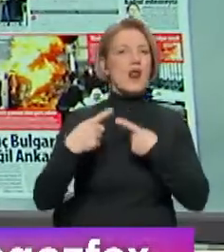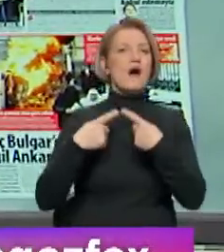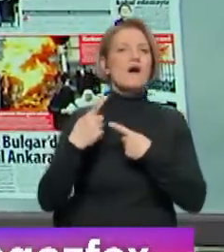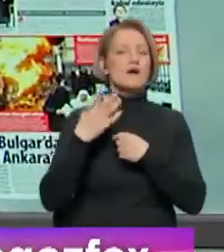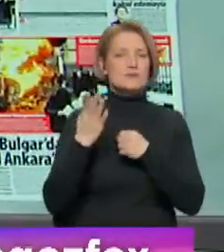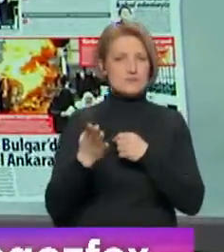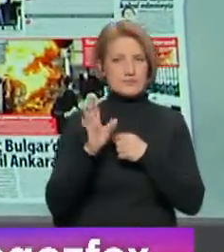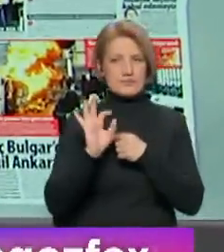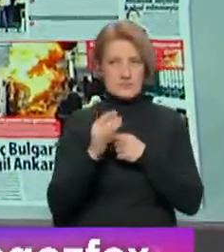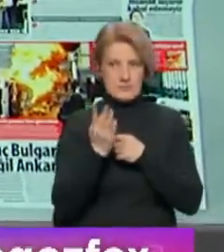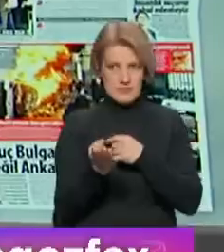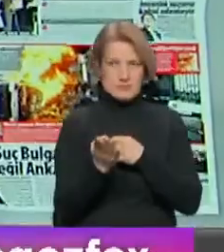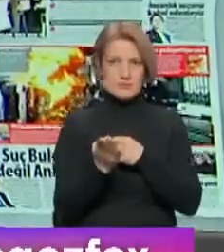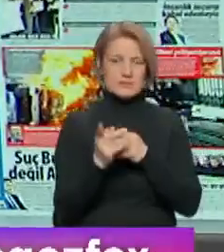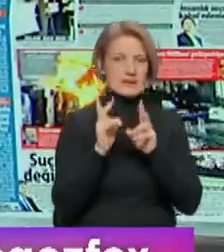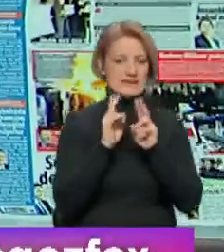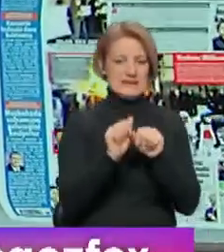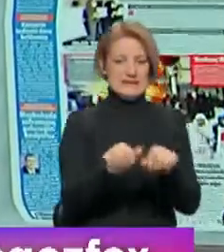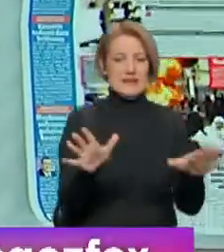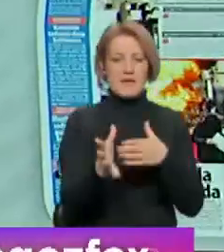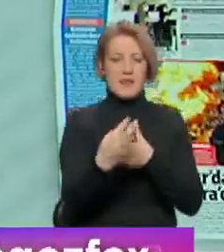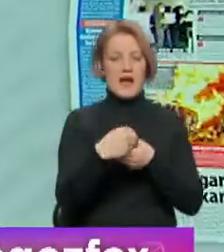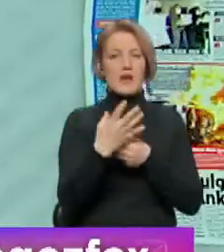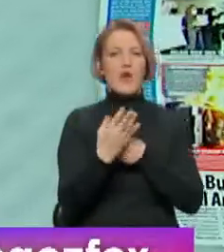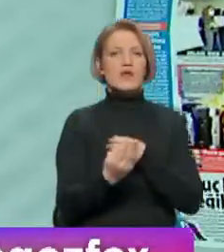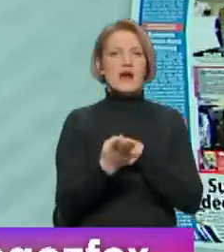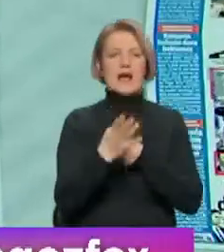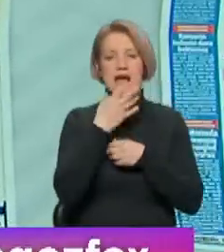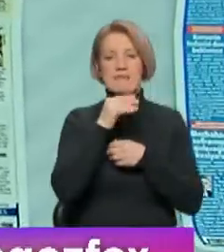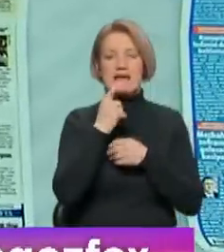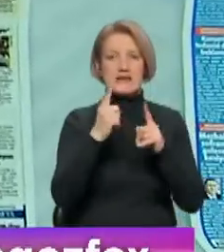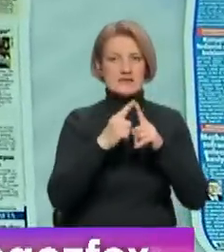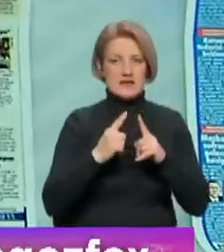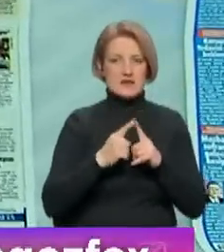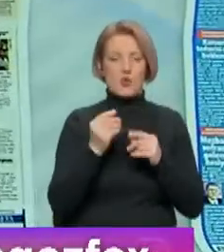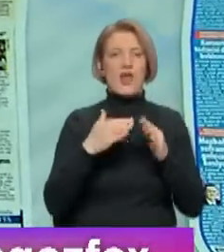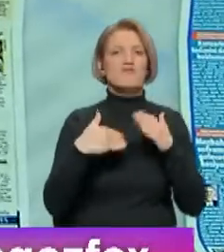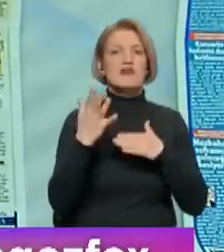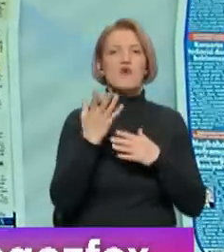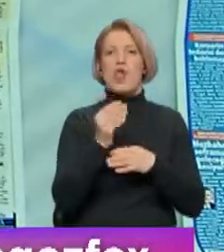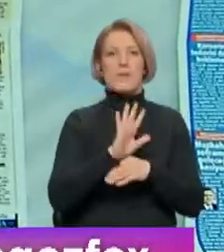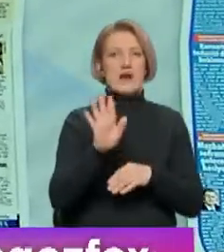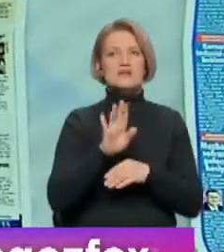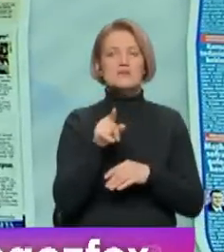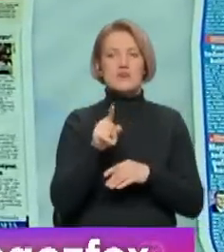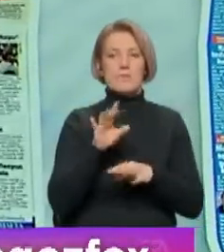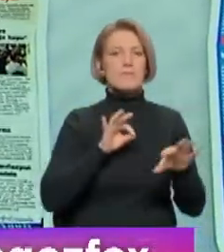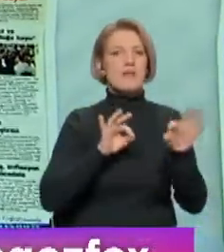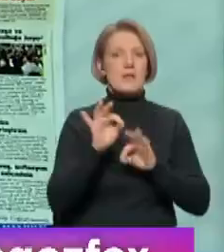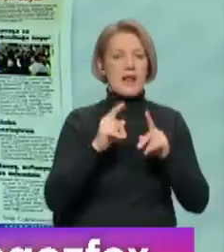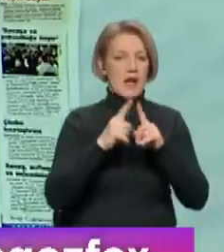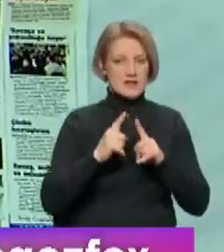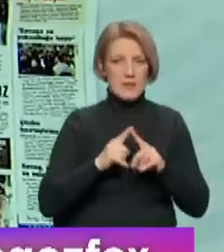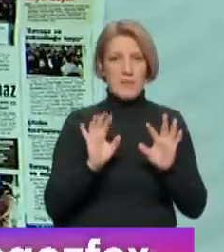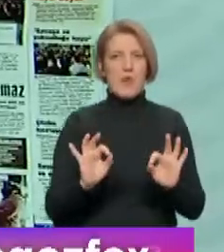Konuşulanlar da öyle ya da işte sisteme dahil edilecek olan emekli sayısı o kadar fazla olamaz buradaki planlamalar